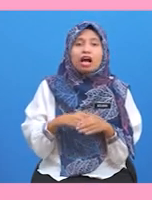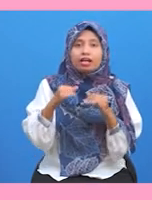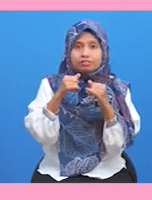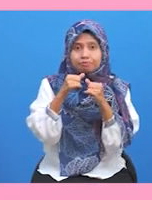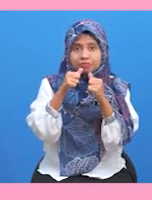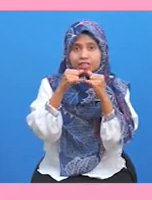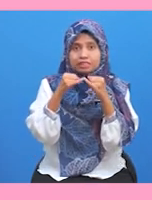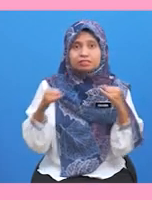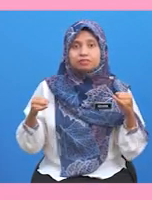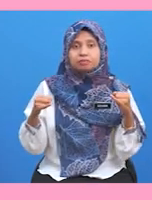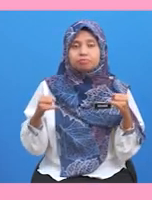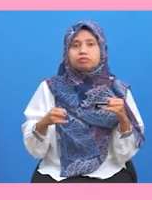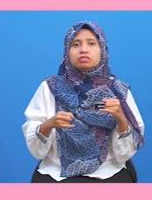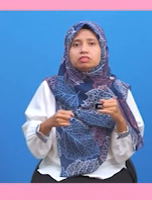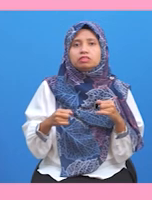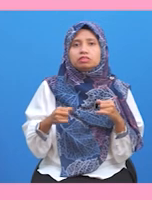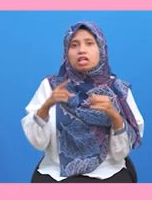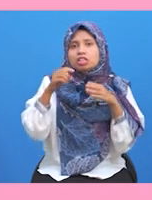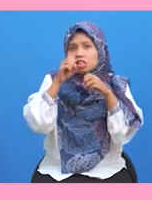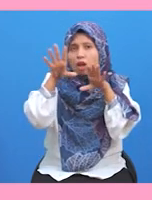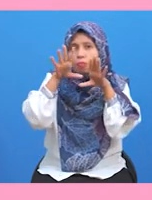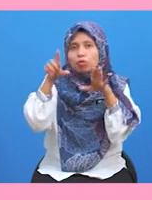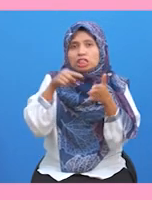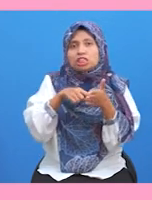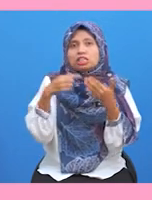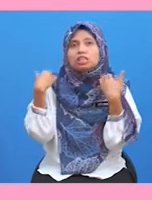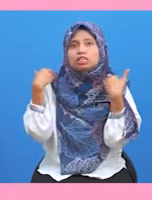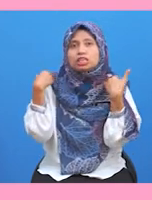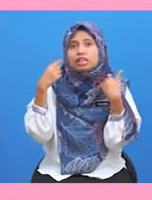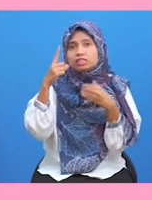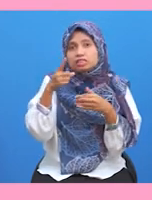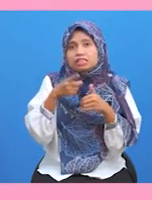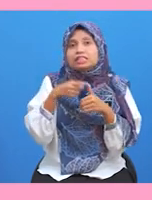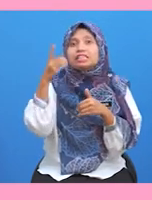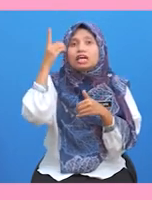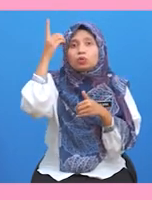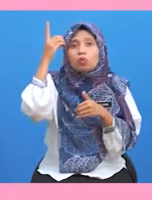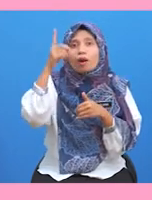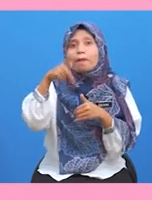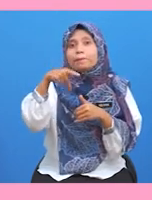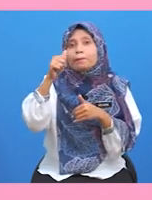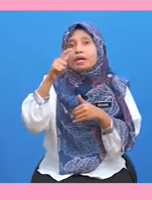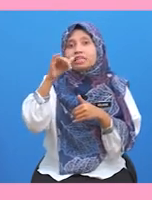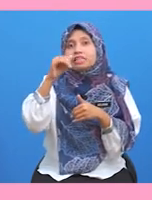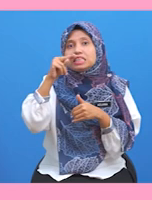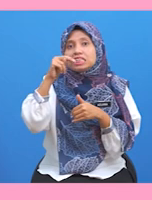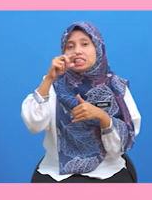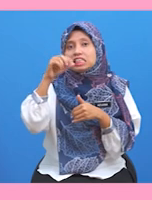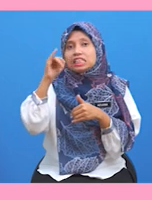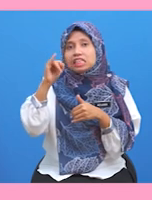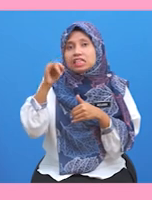Astana. Demonstrasi ini diketuai oleh Datu Patinggi Abang Haji Abdillah. Perarakan